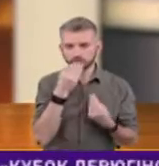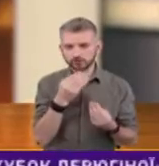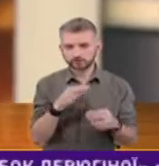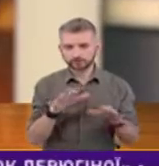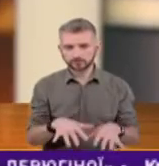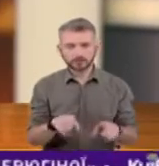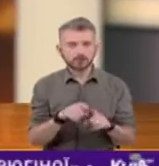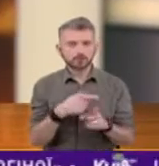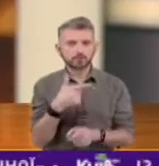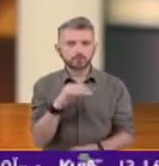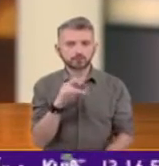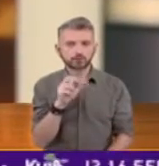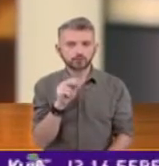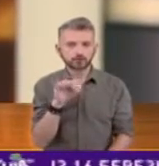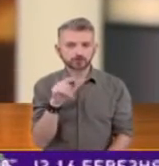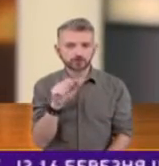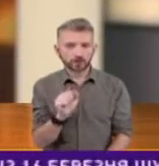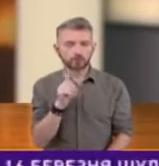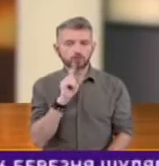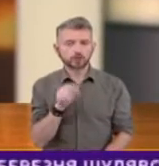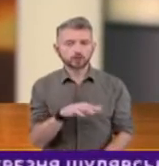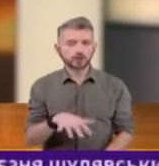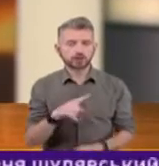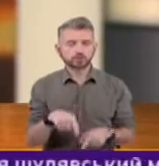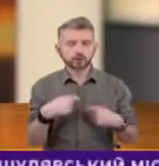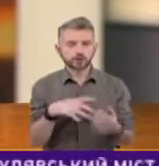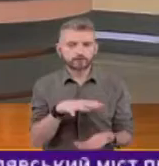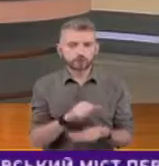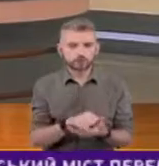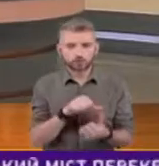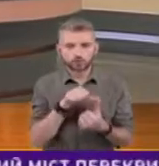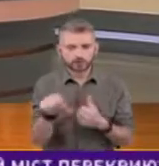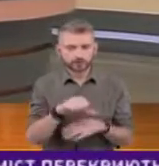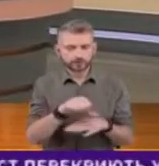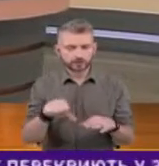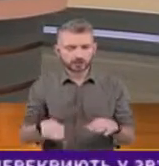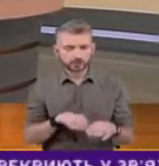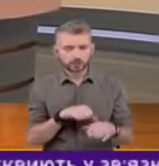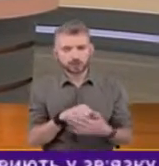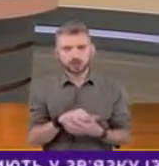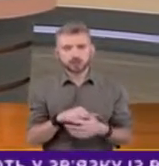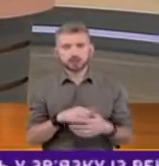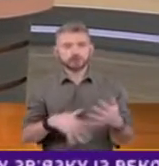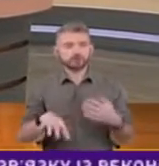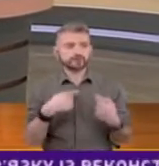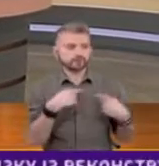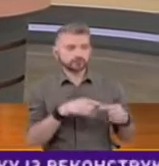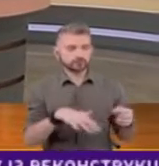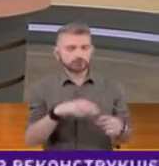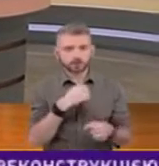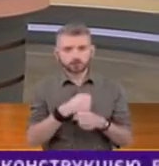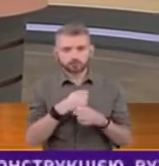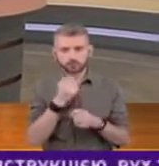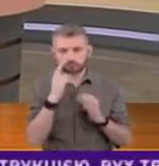стосується Горбачих. Ми поки що цю ділянку, яка вже передана в оренду, окремо виділяємо, створюємо з усіх інших ділянок, ландшафтний